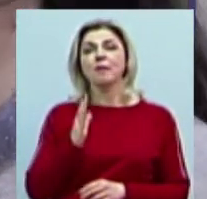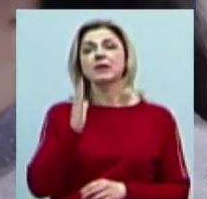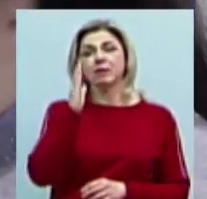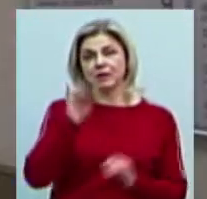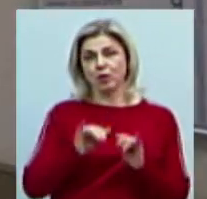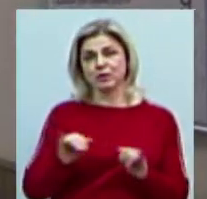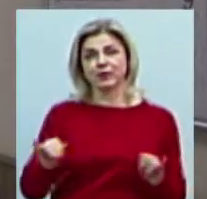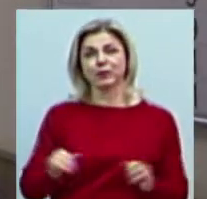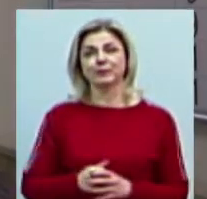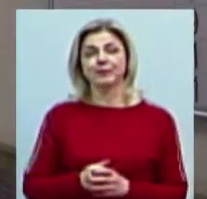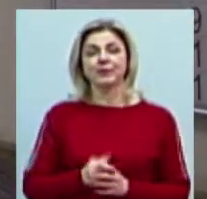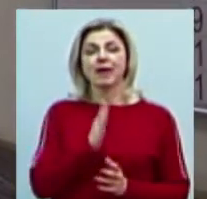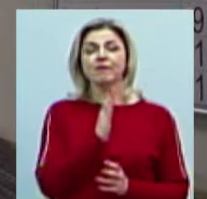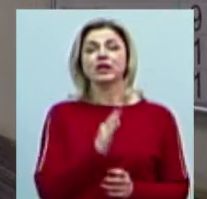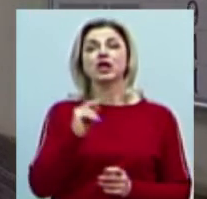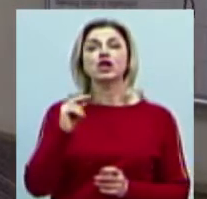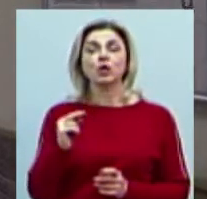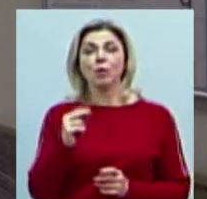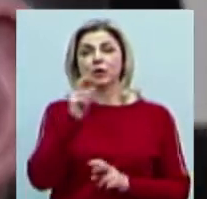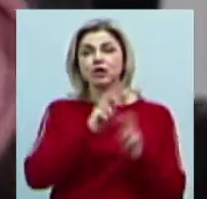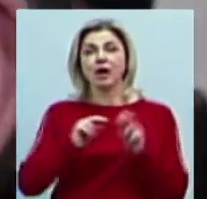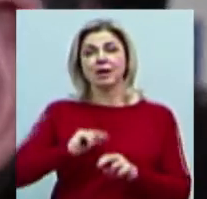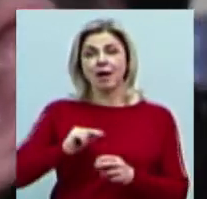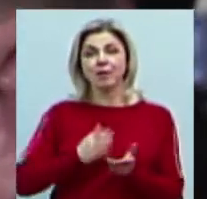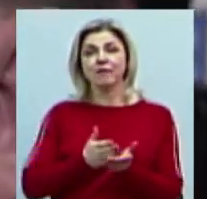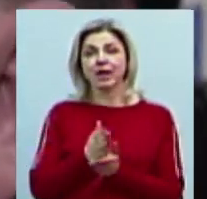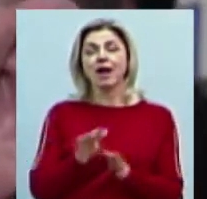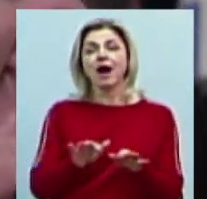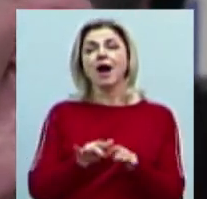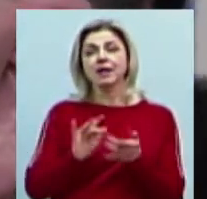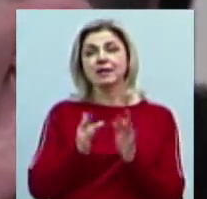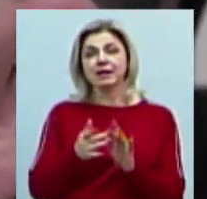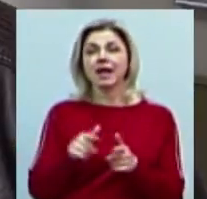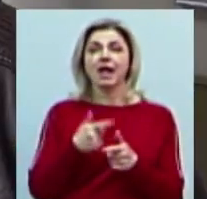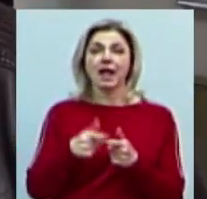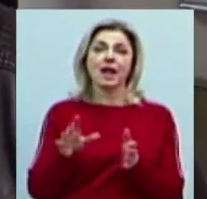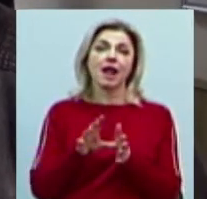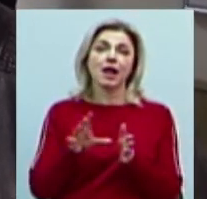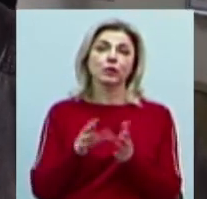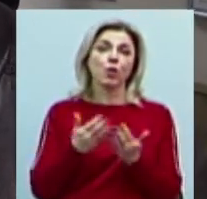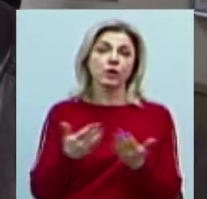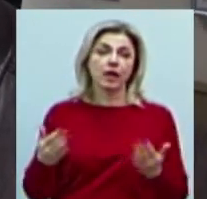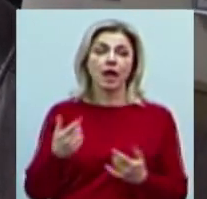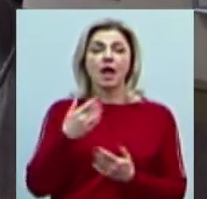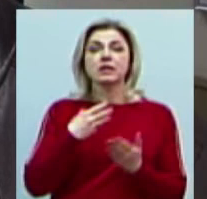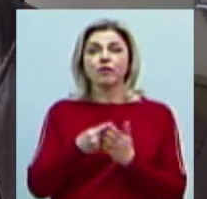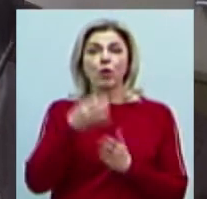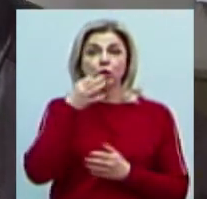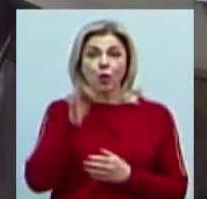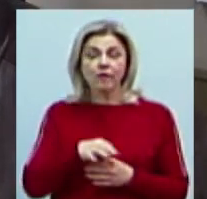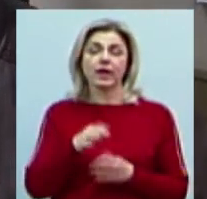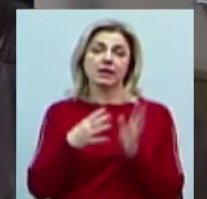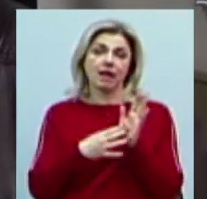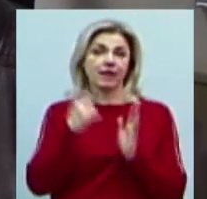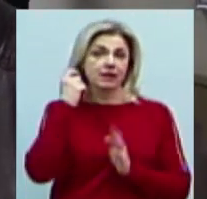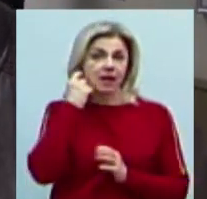розвитку. Віталій Щерьогін шукає роботу у галузі IT-технології або електроніки, де досвід чоловіка 9 років. Яку